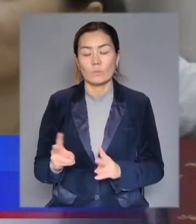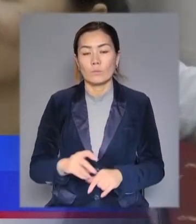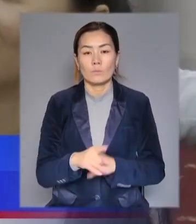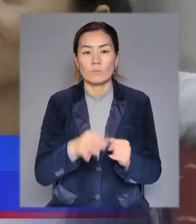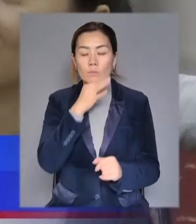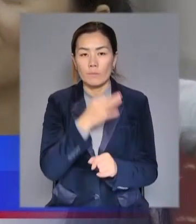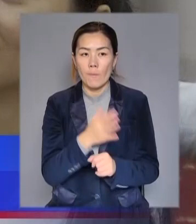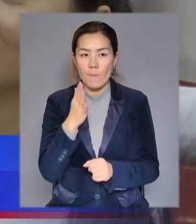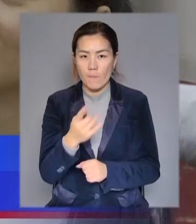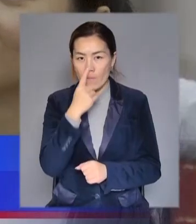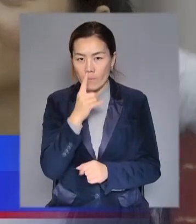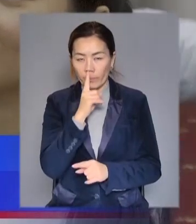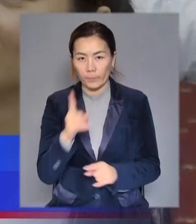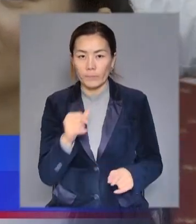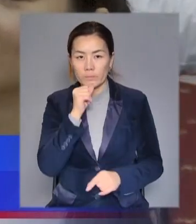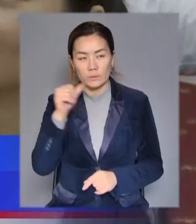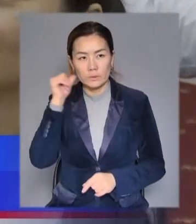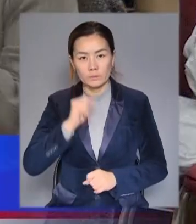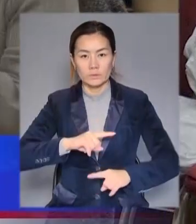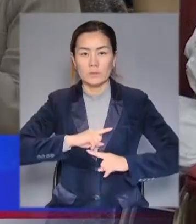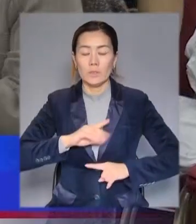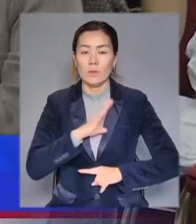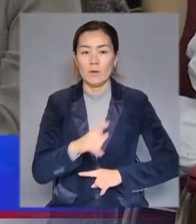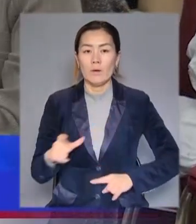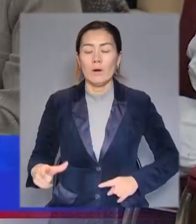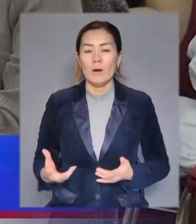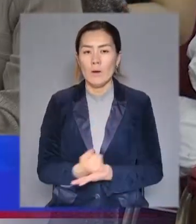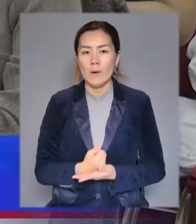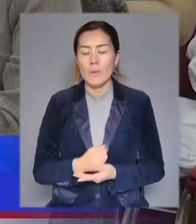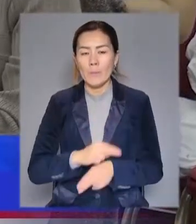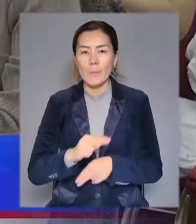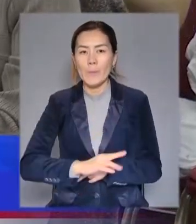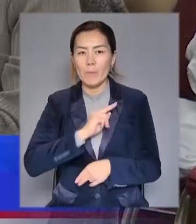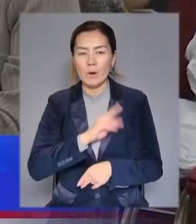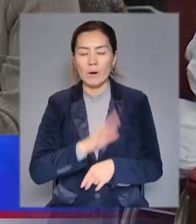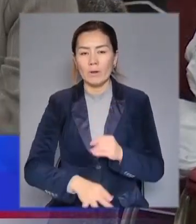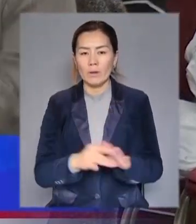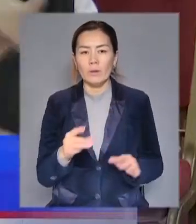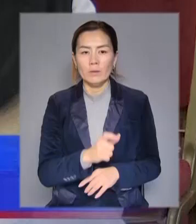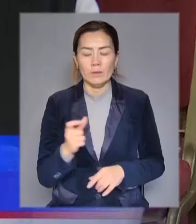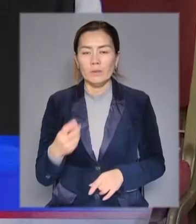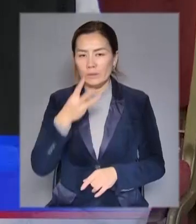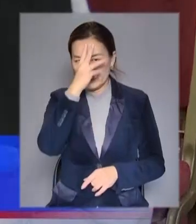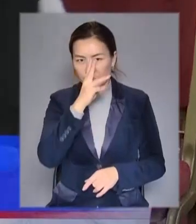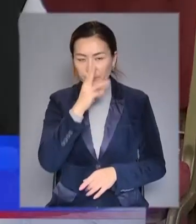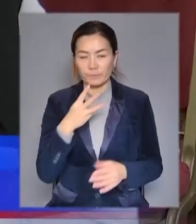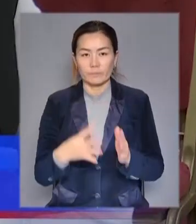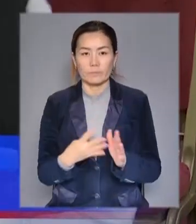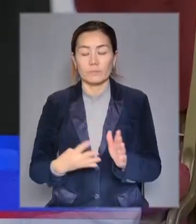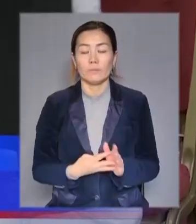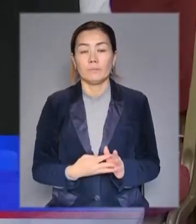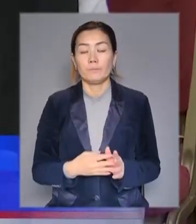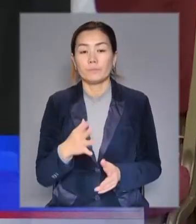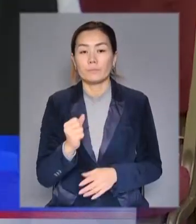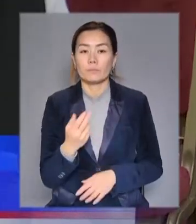сұрақтарға жауап берді. Биылғы ерекшелік өткен жылы финалға шыққандар үміткерлердің тәлімгері болмақ. Іріктеуден өткен 3 ай бойы 9-шы